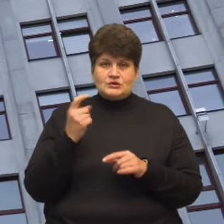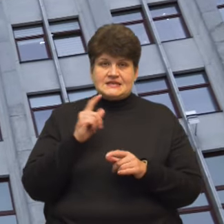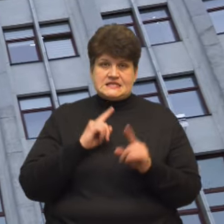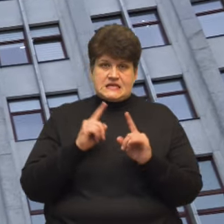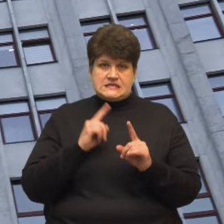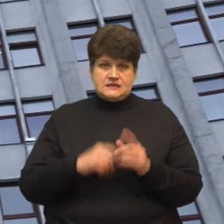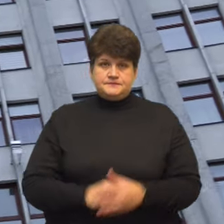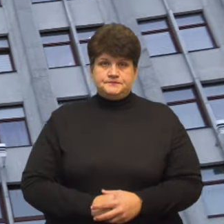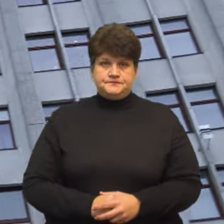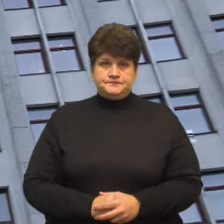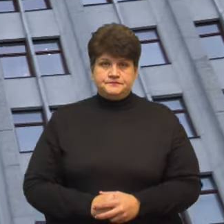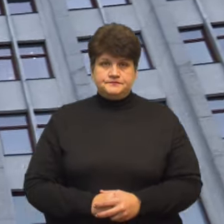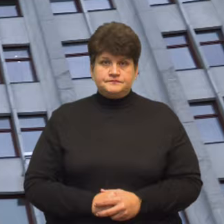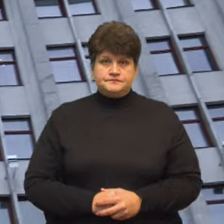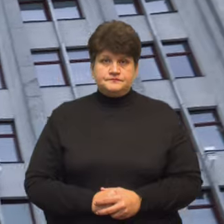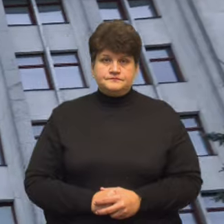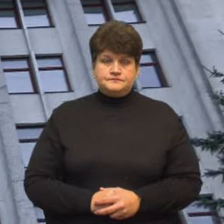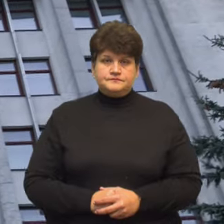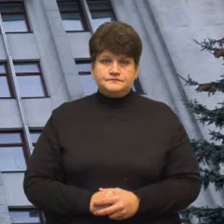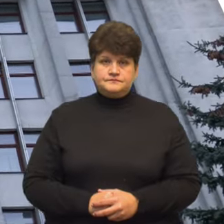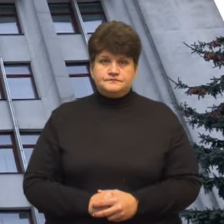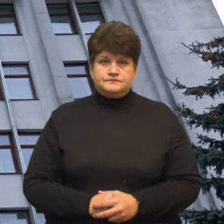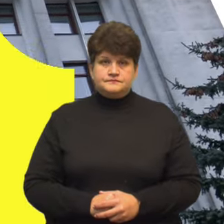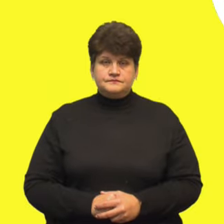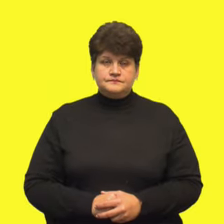гадомська Андрій міц суспільне новини